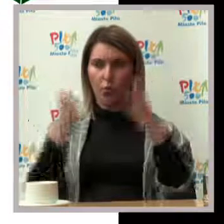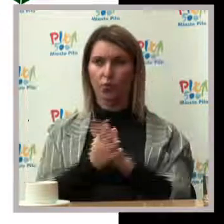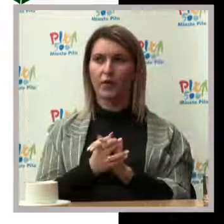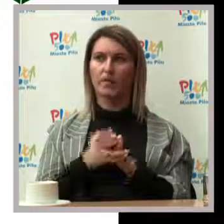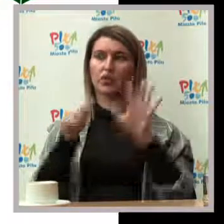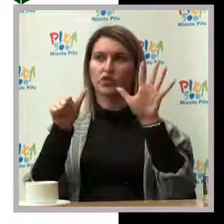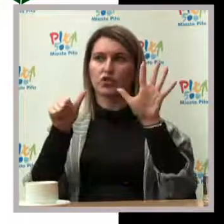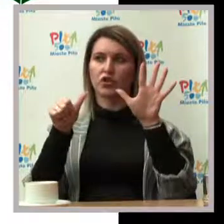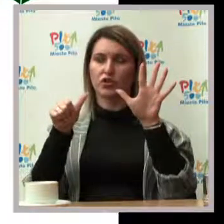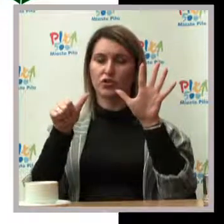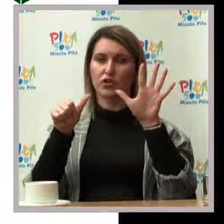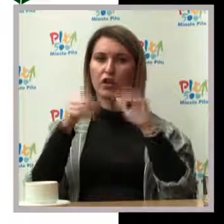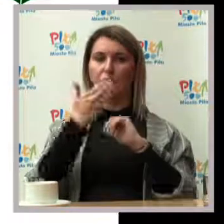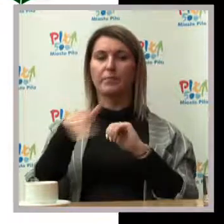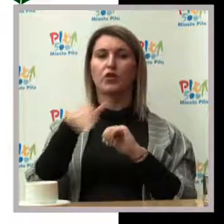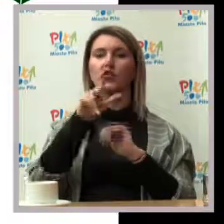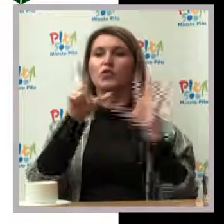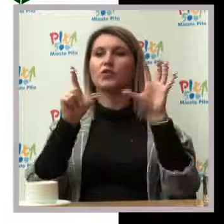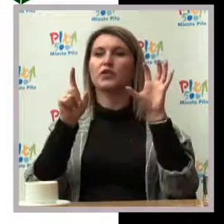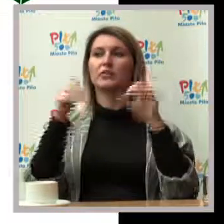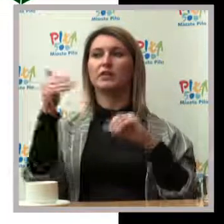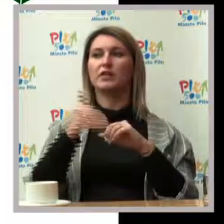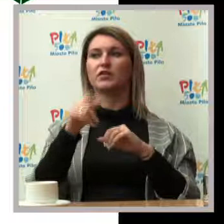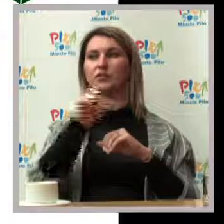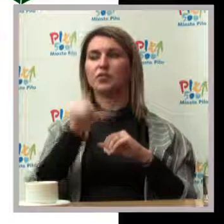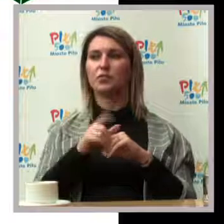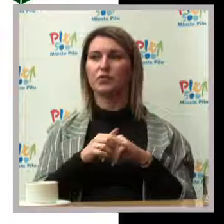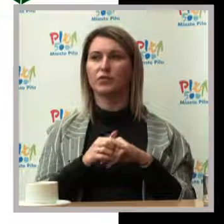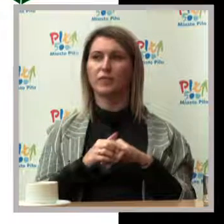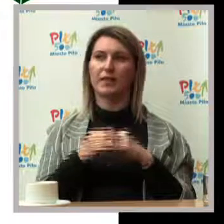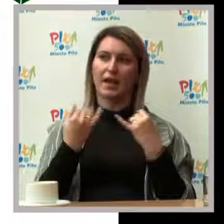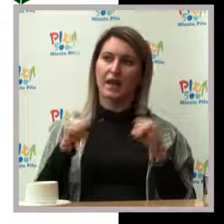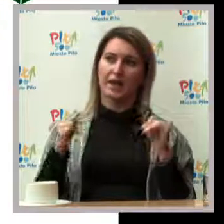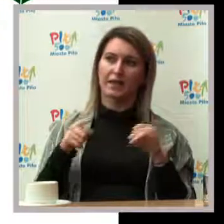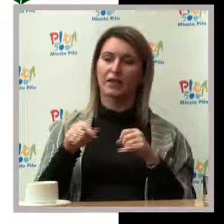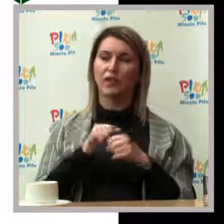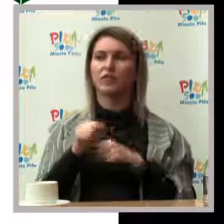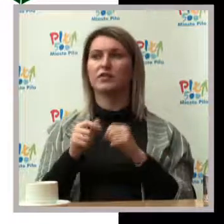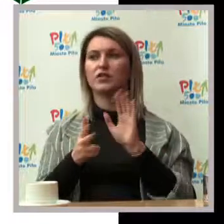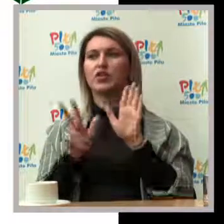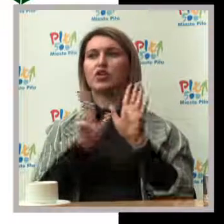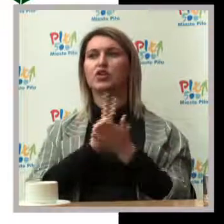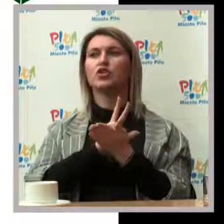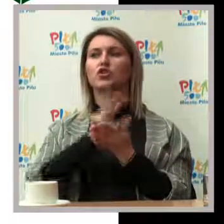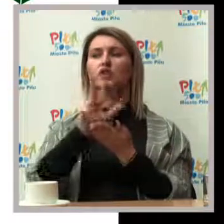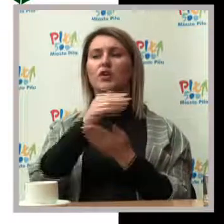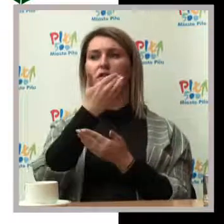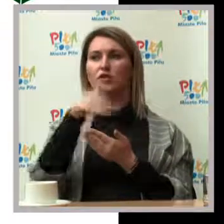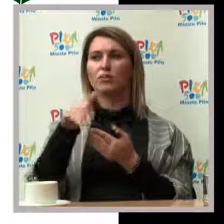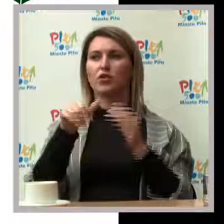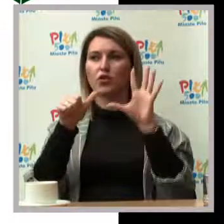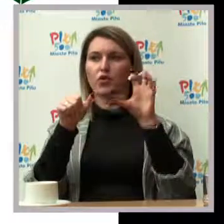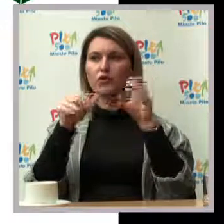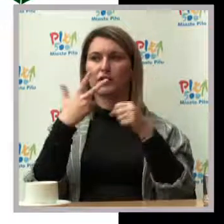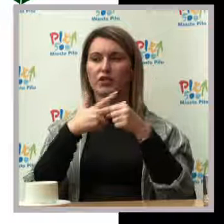to 6 700 000 i to nieco ponad 2%. Pozostałe działy zostały ujęte